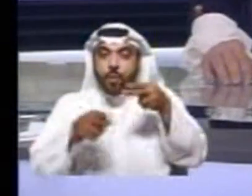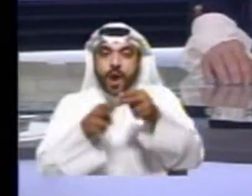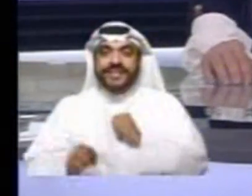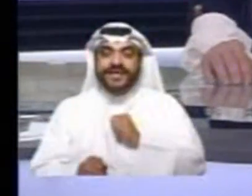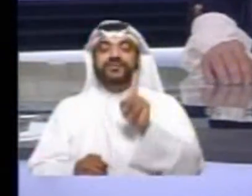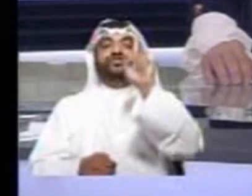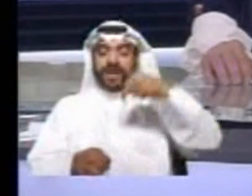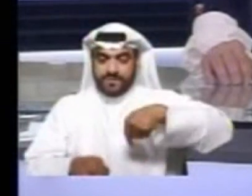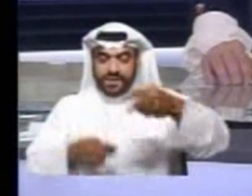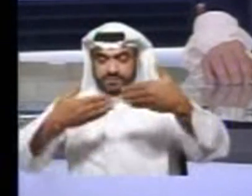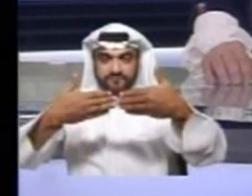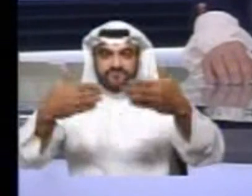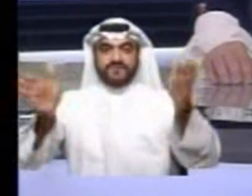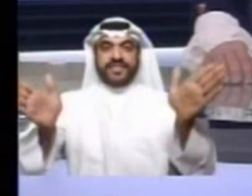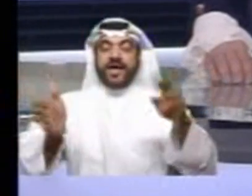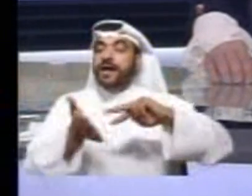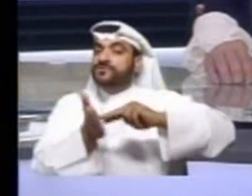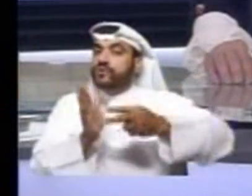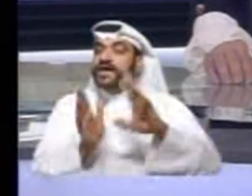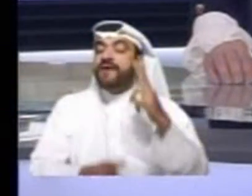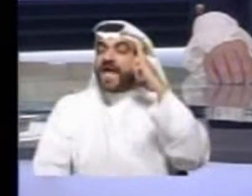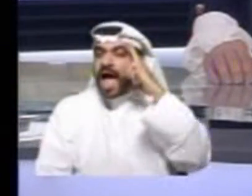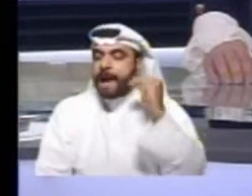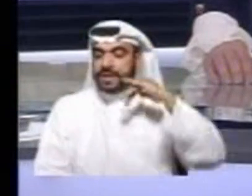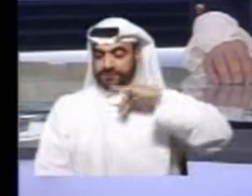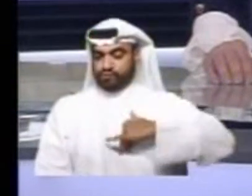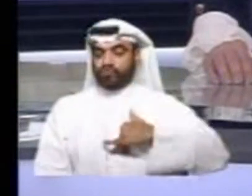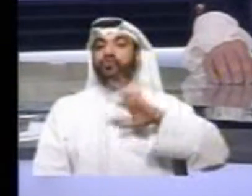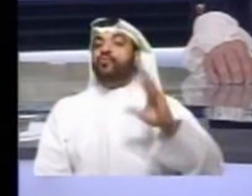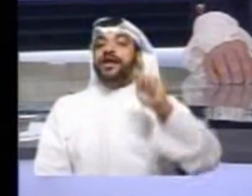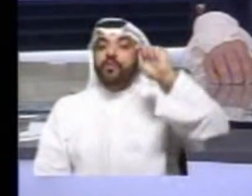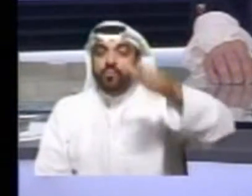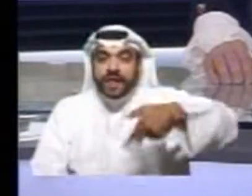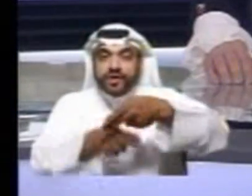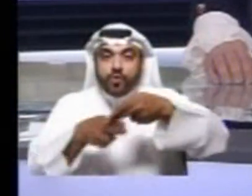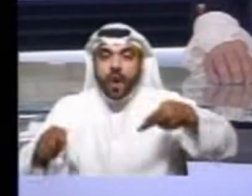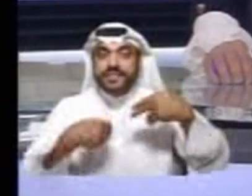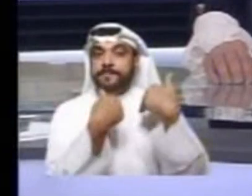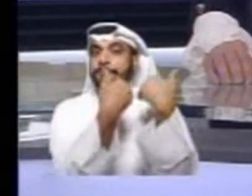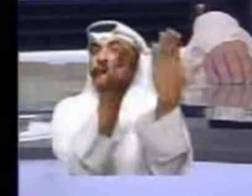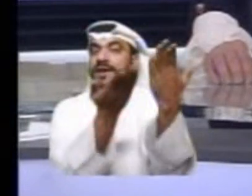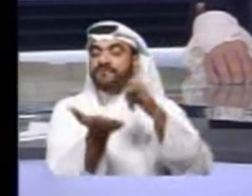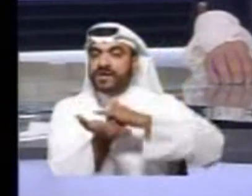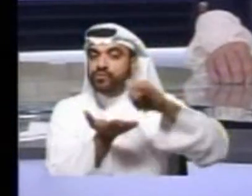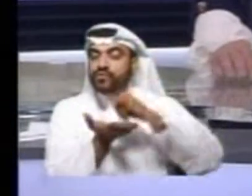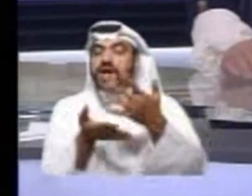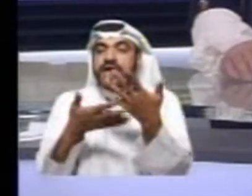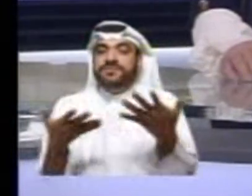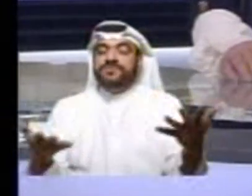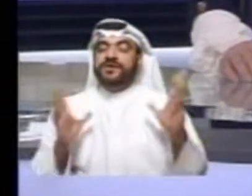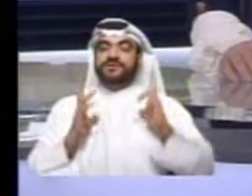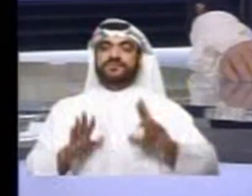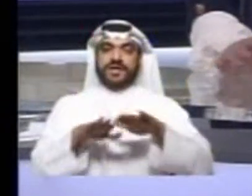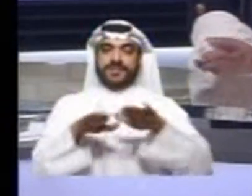ممثلة بوزارة الخارجية في متابعة احتياجات المواطنين الكويتيين الموجودين في الخارج وتسهيل إقامتهم. نعم،